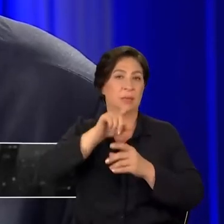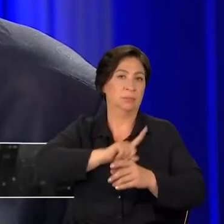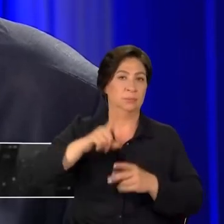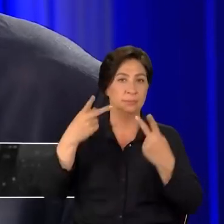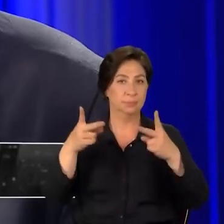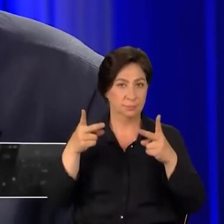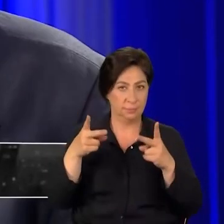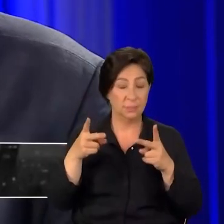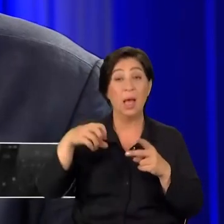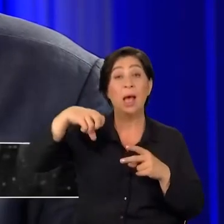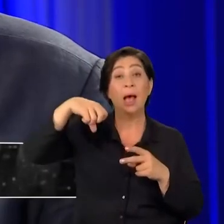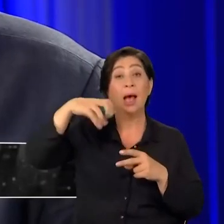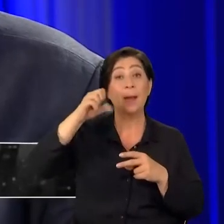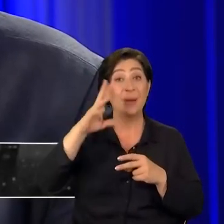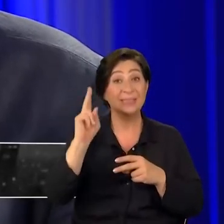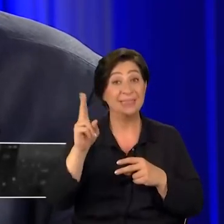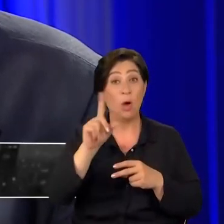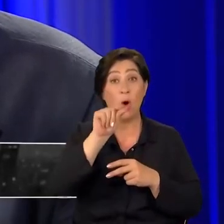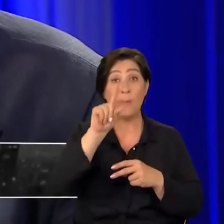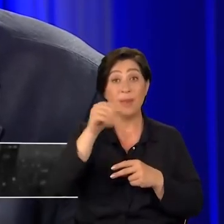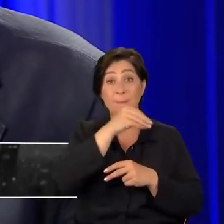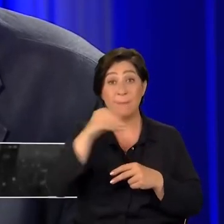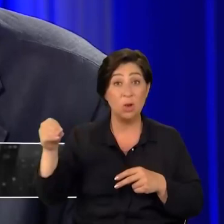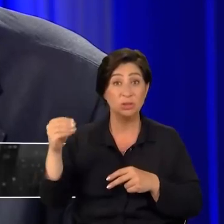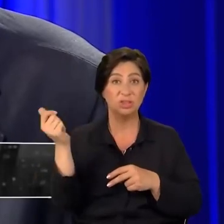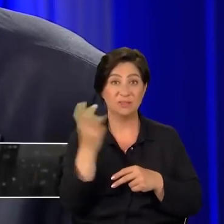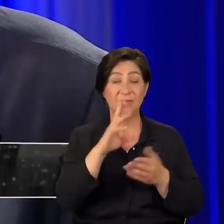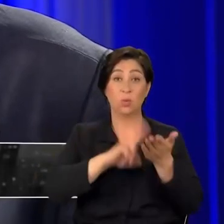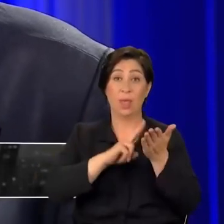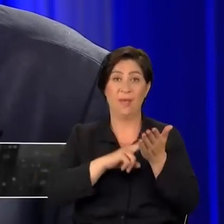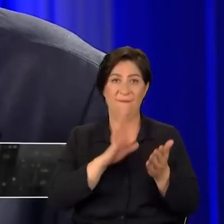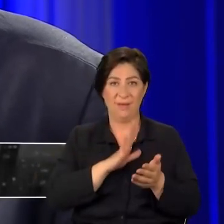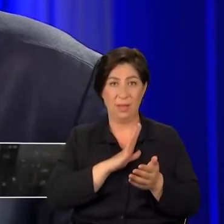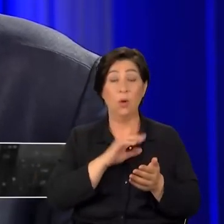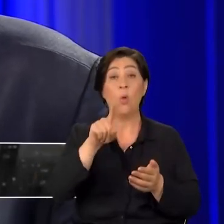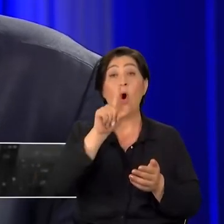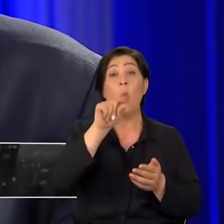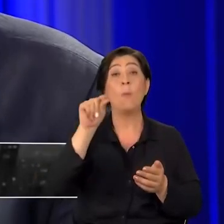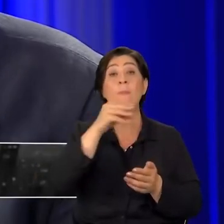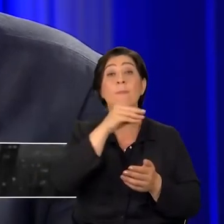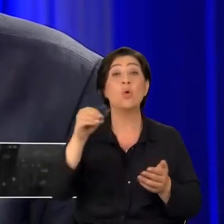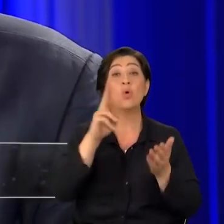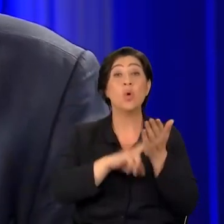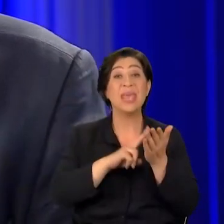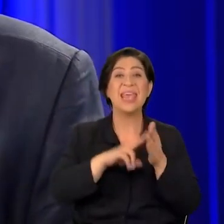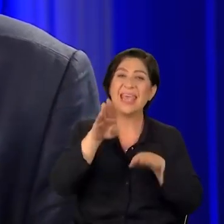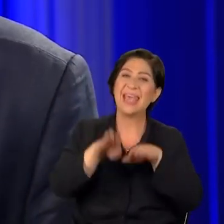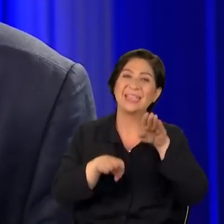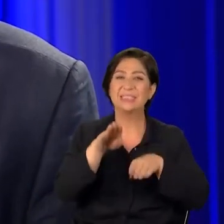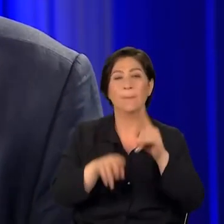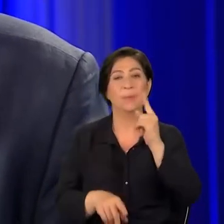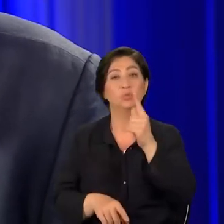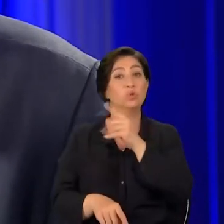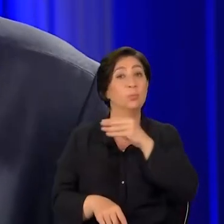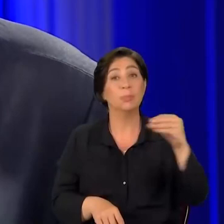yaşa indirdi. AK Parti'nin yaklaşık 11 milyon civarında üyesi var. Bu 11 milyon üyenin de